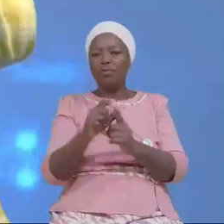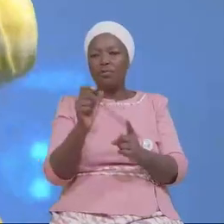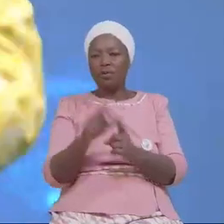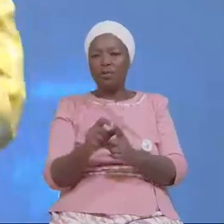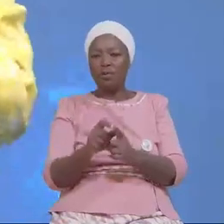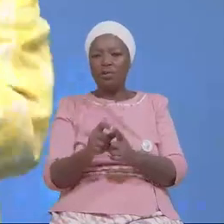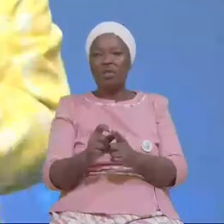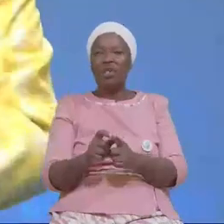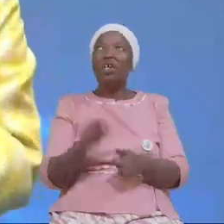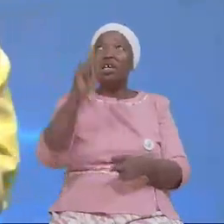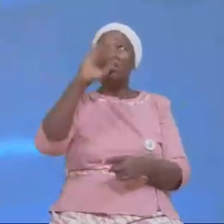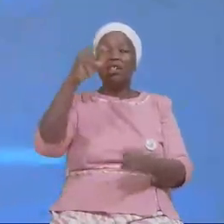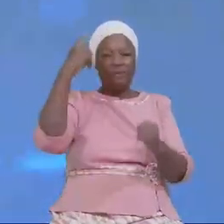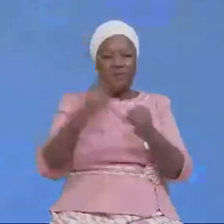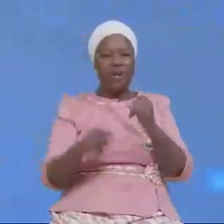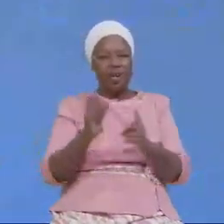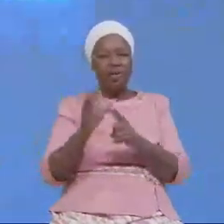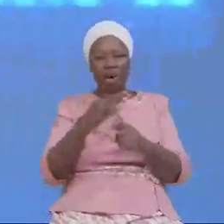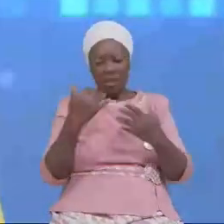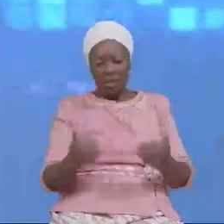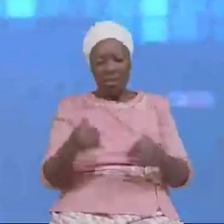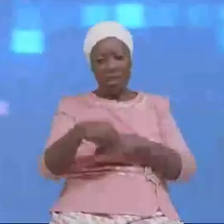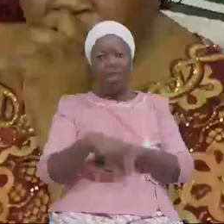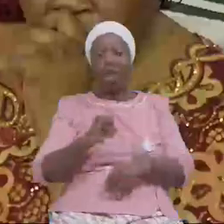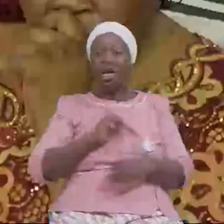parole finale. Et aujourd'hui, je viens vous parler